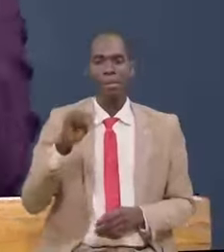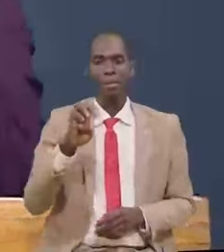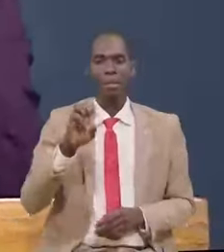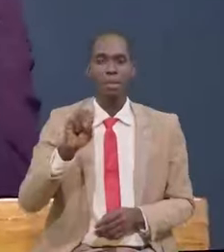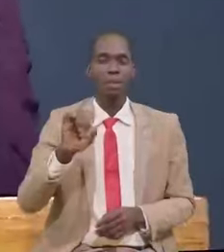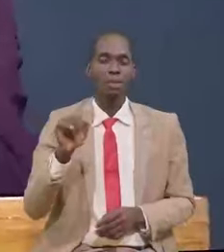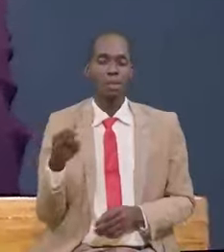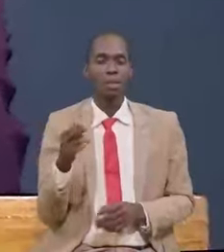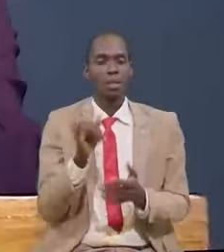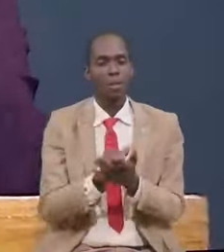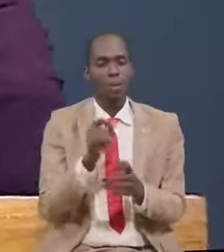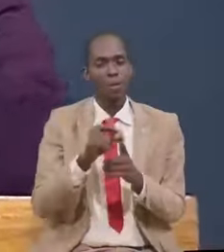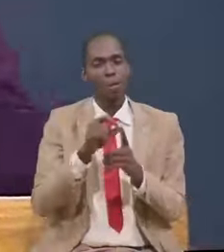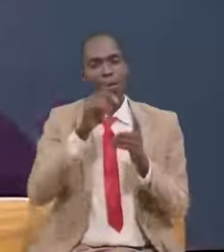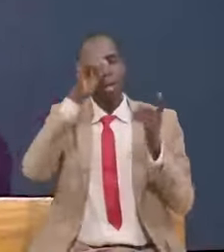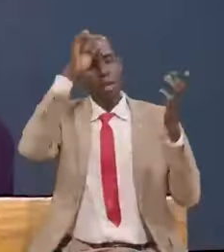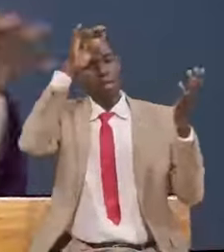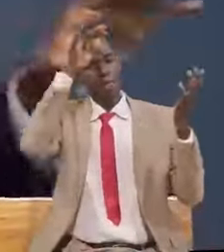Ce mot espéré ou attendu.